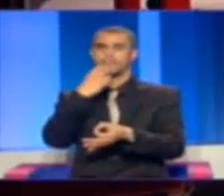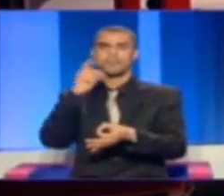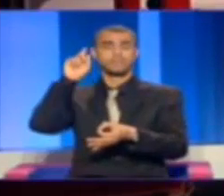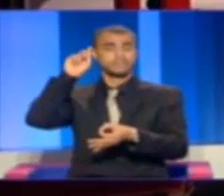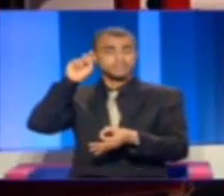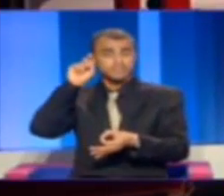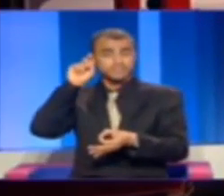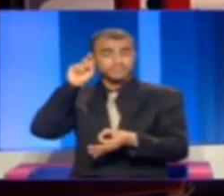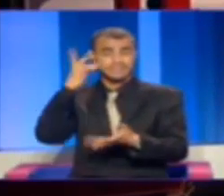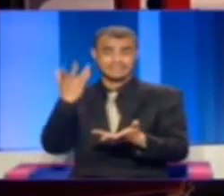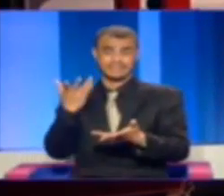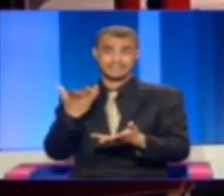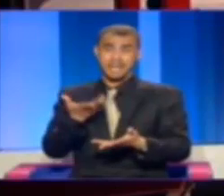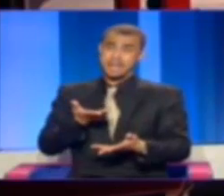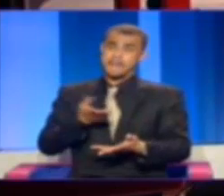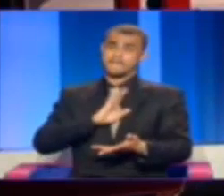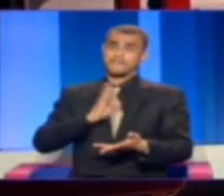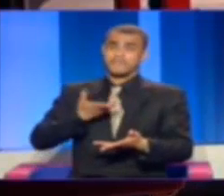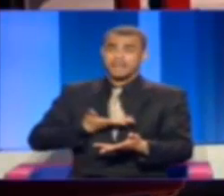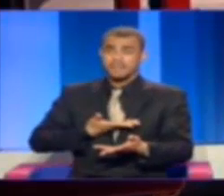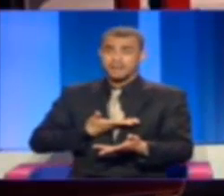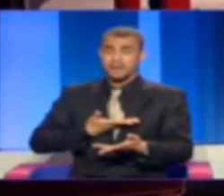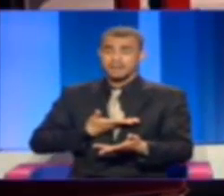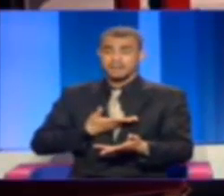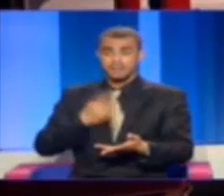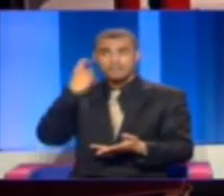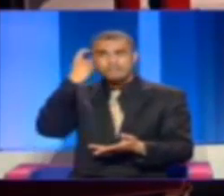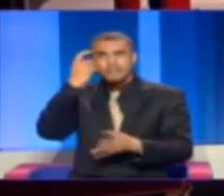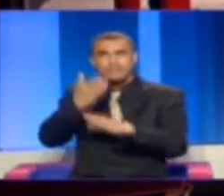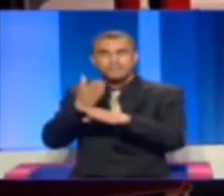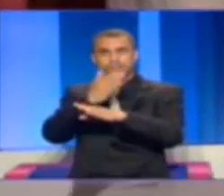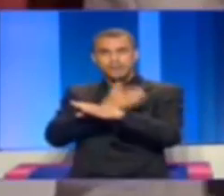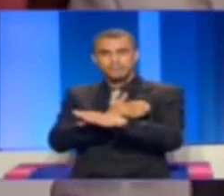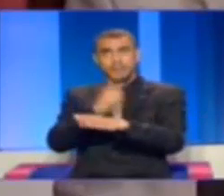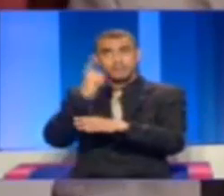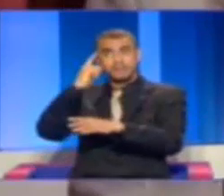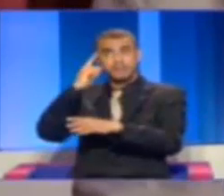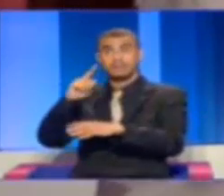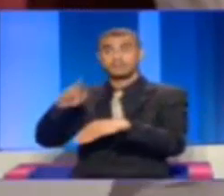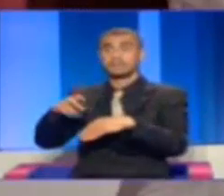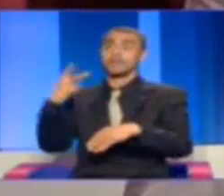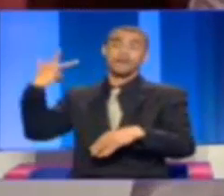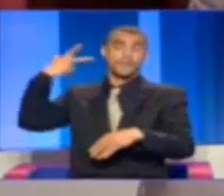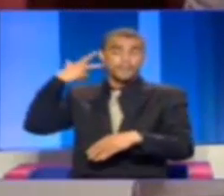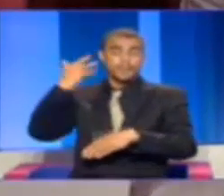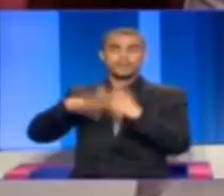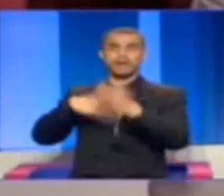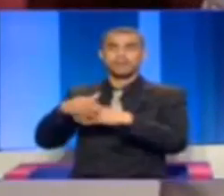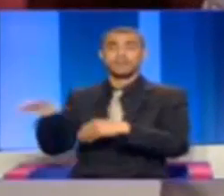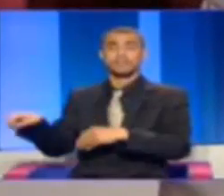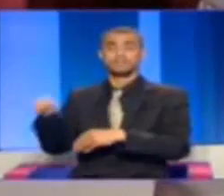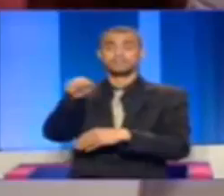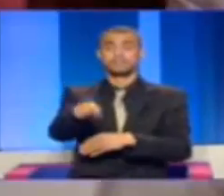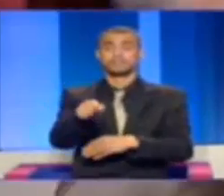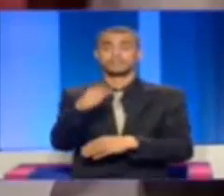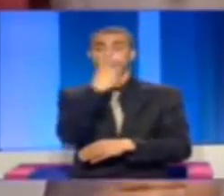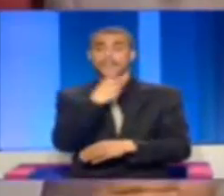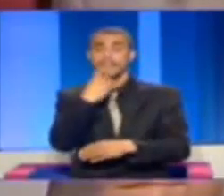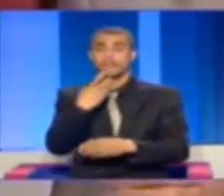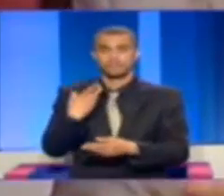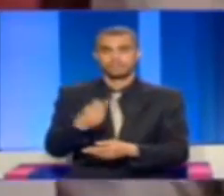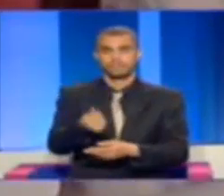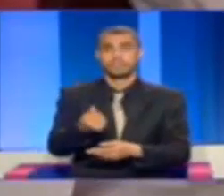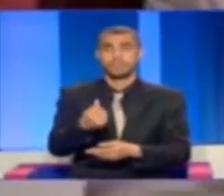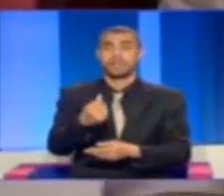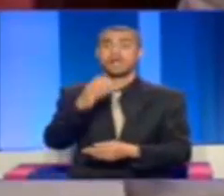الاب الامكانيات باش يخلص لورتوفونيست ديال 120 درهم باغ سيونس اللي هي ما كتعداش 20 دقيقه 30 دقيقه،